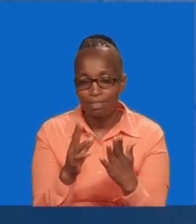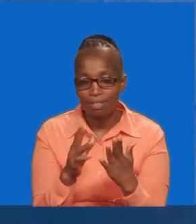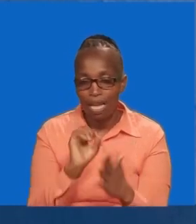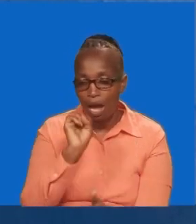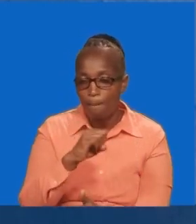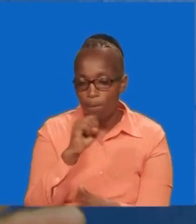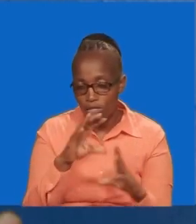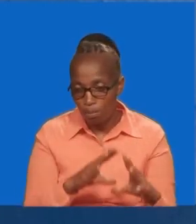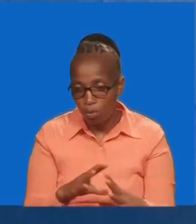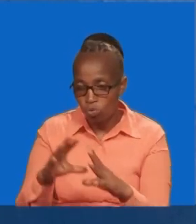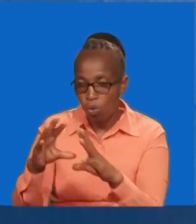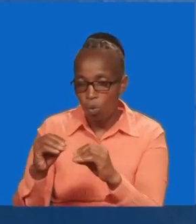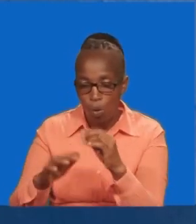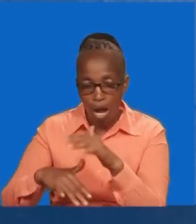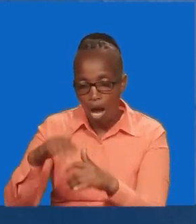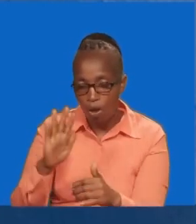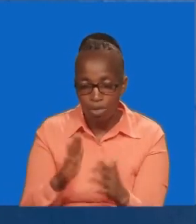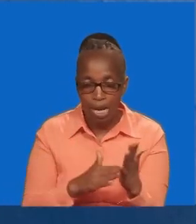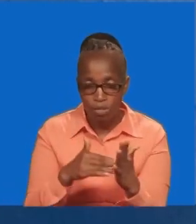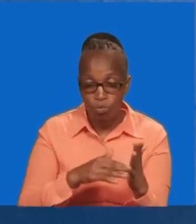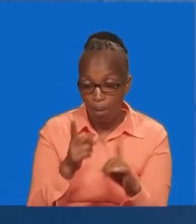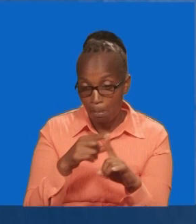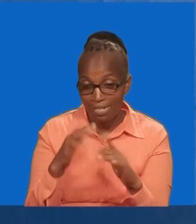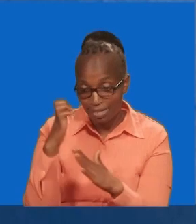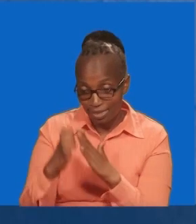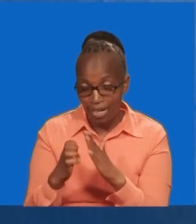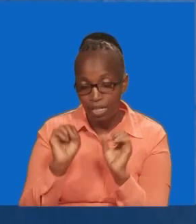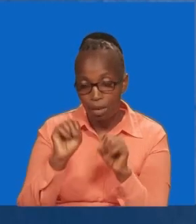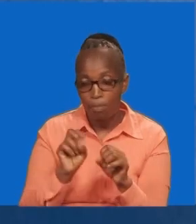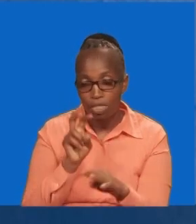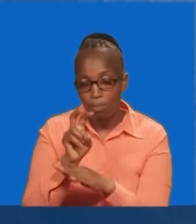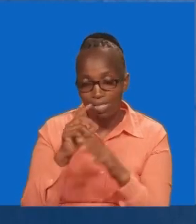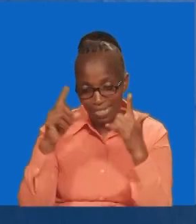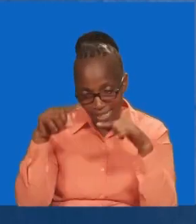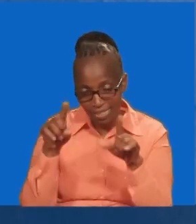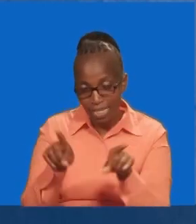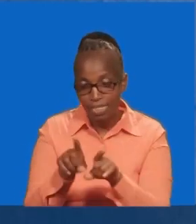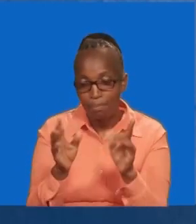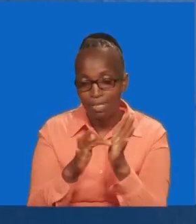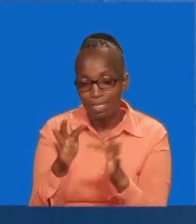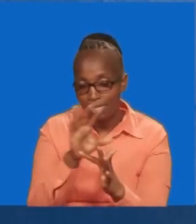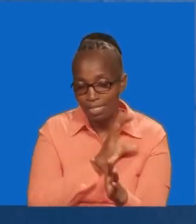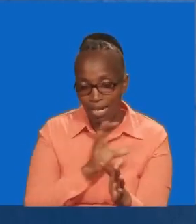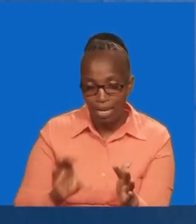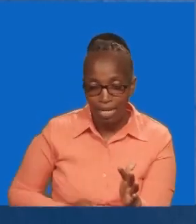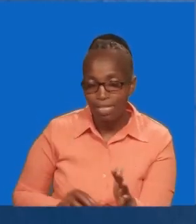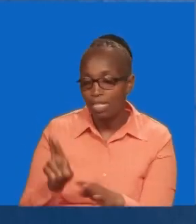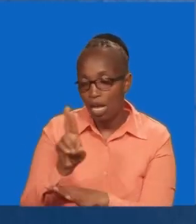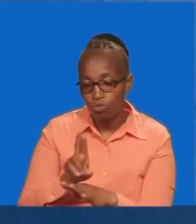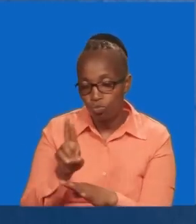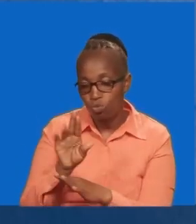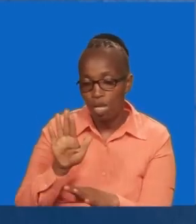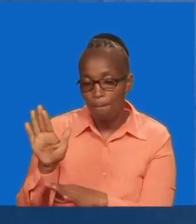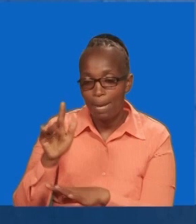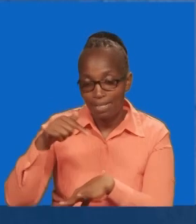na kutoka tu kama umeshindwa. Lakini mwishowe utaweza na kuona ushindi. Hata Yesu Kristo aliweza